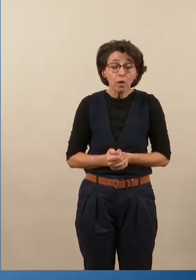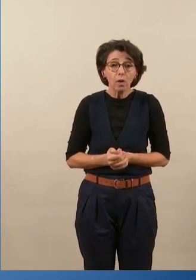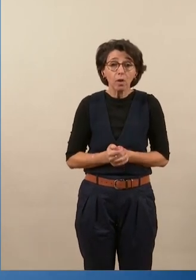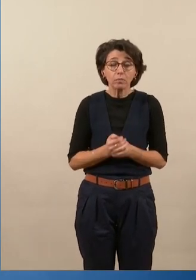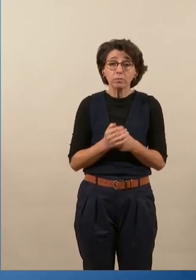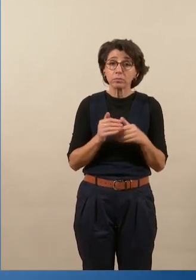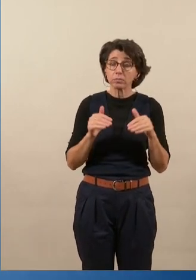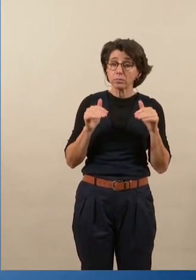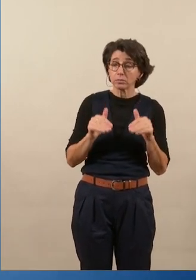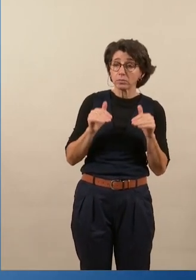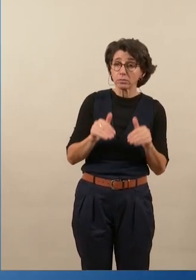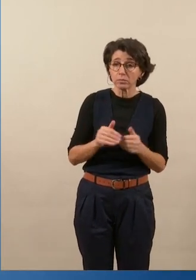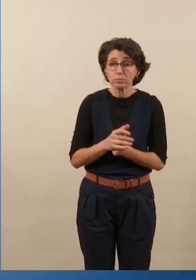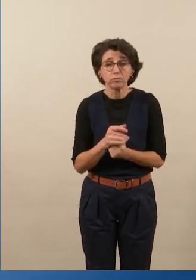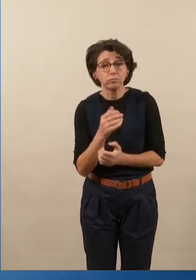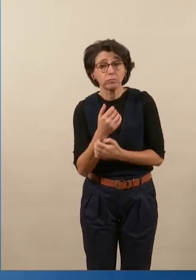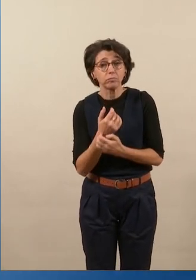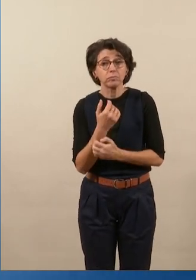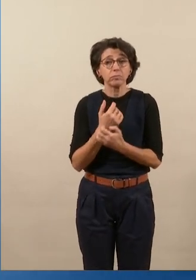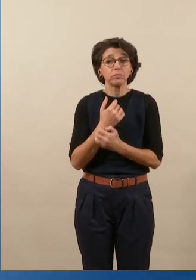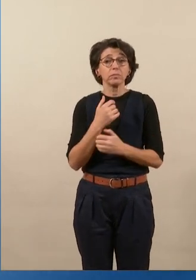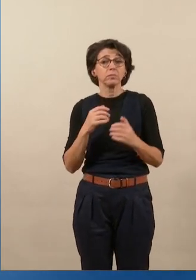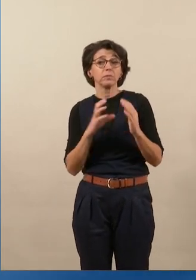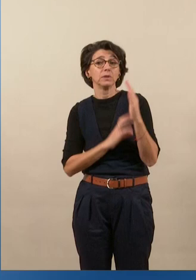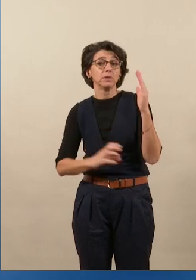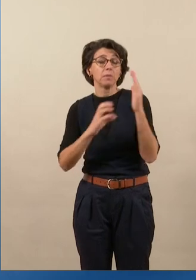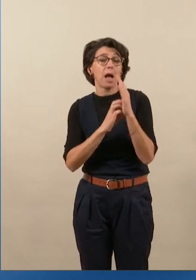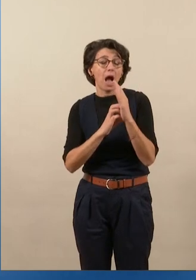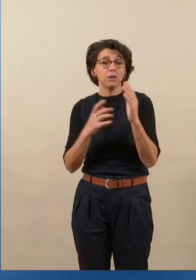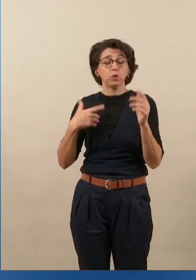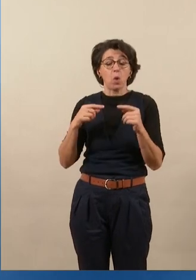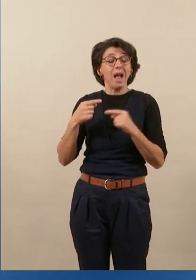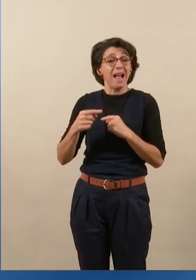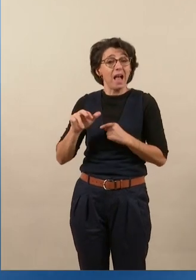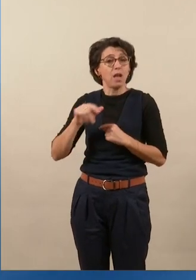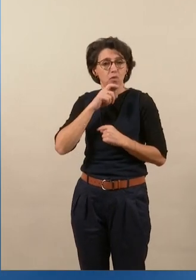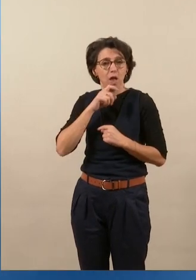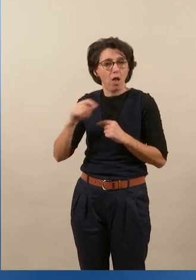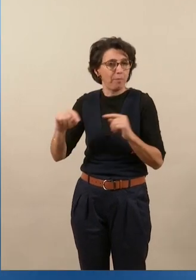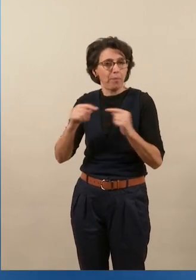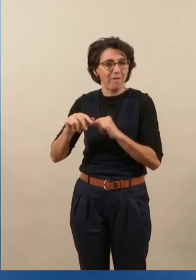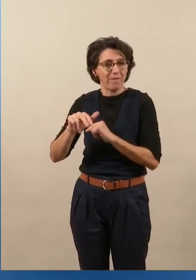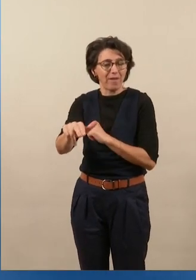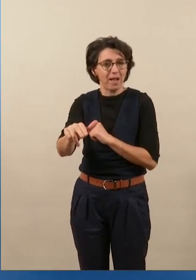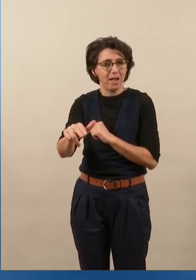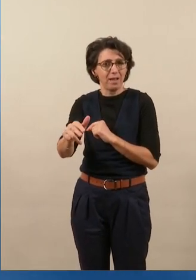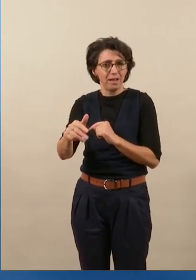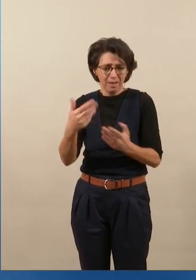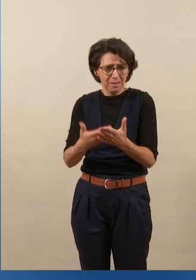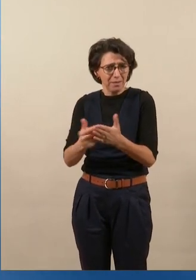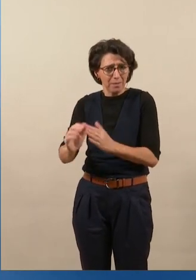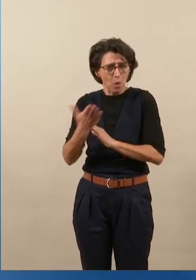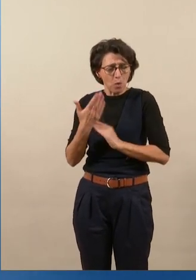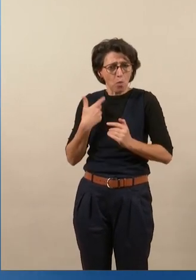même que la DM qui sera débattu dans ce même conseil indique que ses action n'ont pas pu être menés et que les crédits n'ont pas été utilisés ce